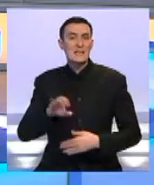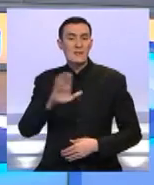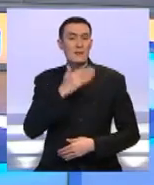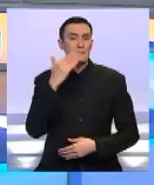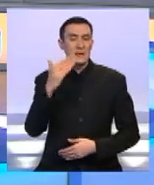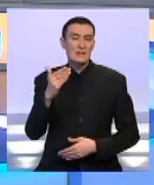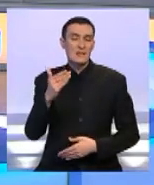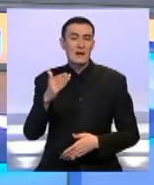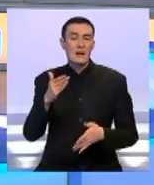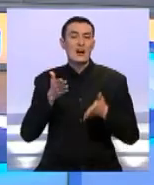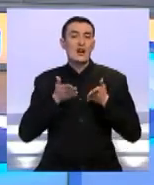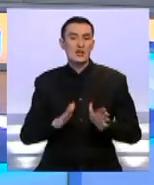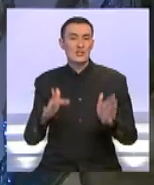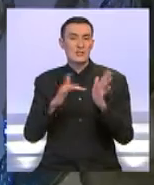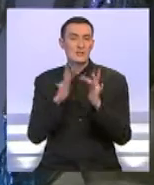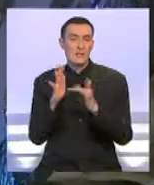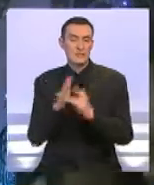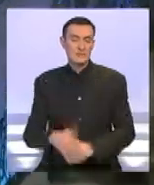европейского Рождества.